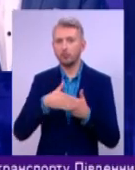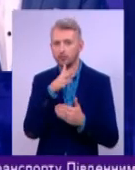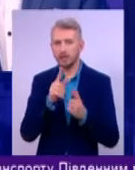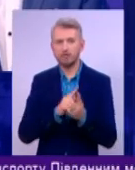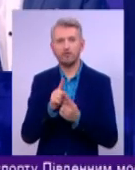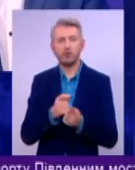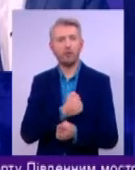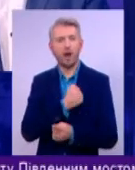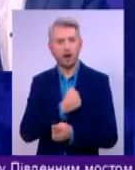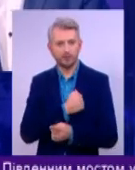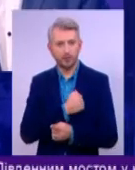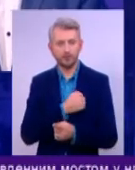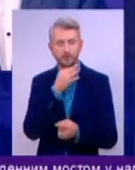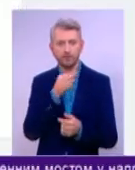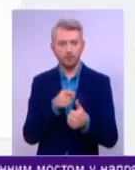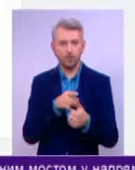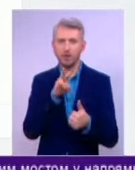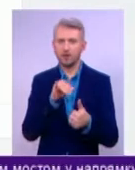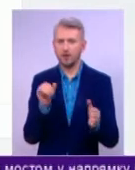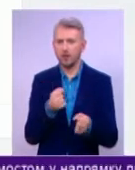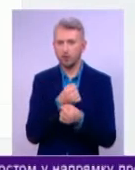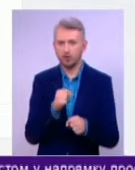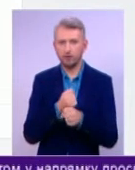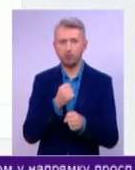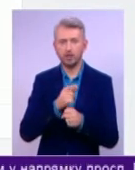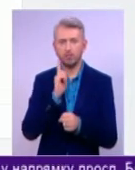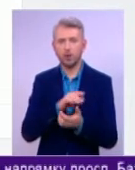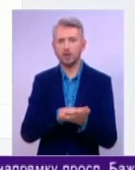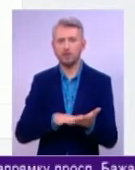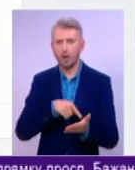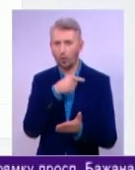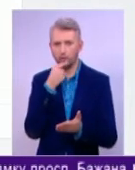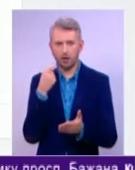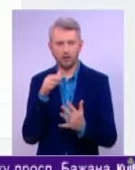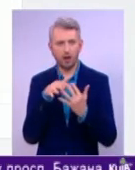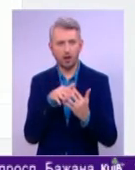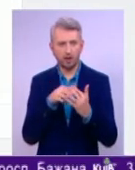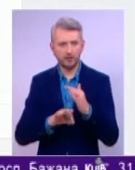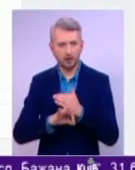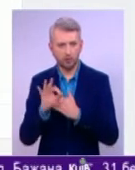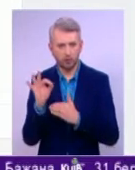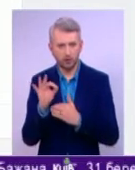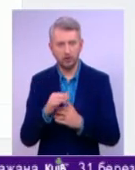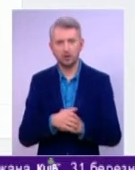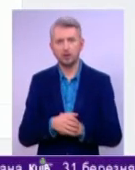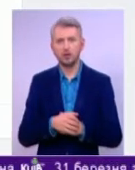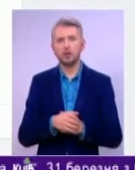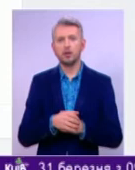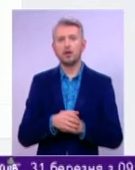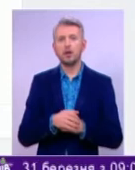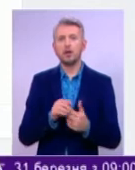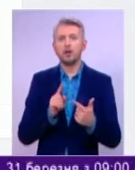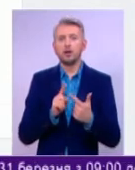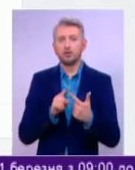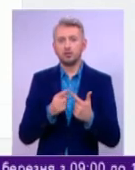реформування армії? І відповіді – ні, це неможливо робити, поки триває військова агресія Російської Федерації на сході